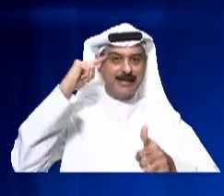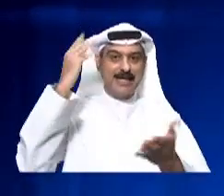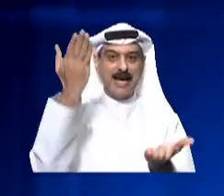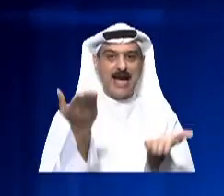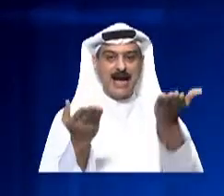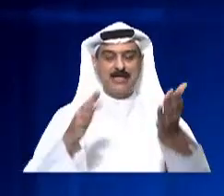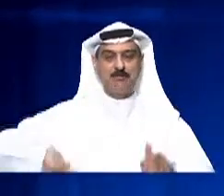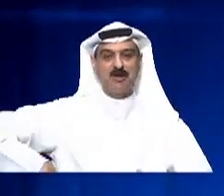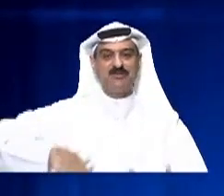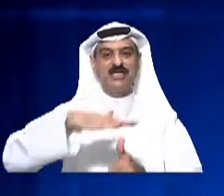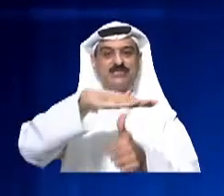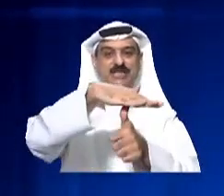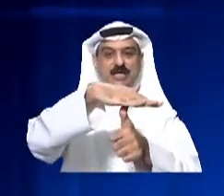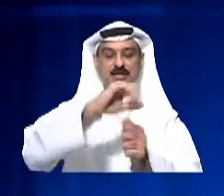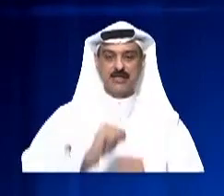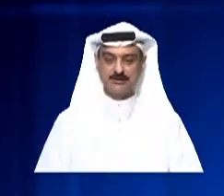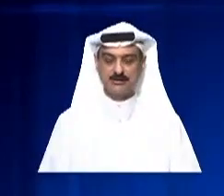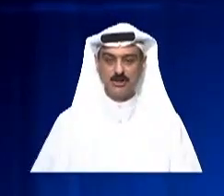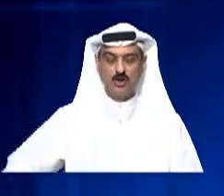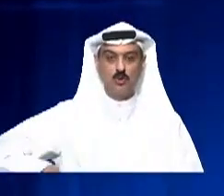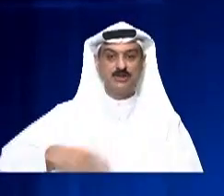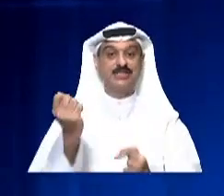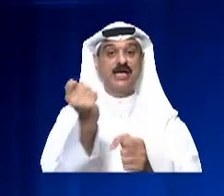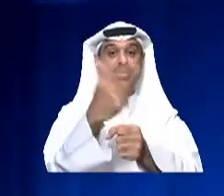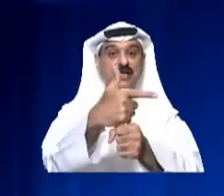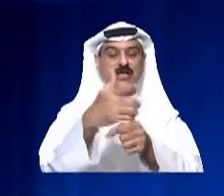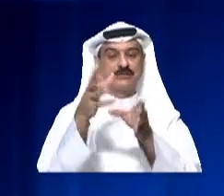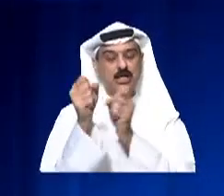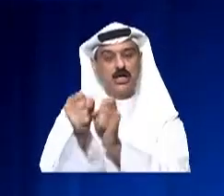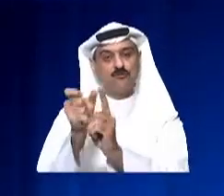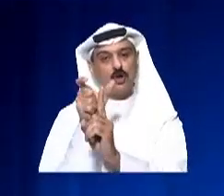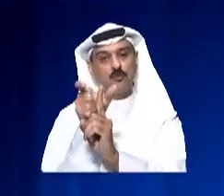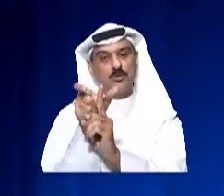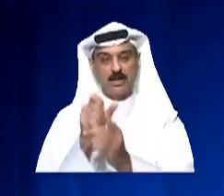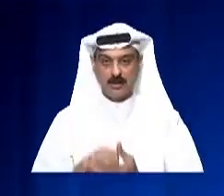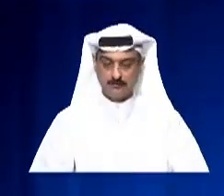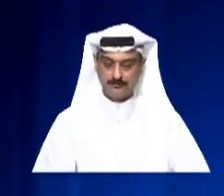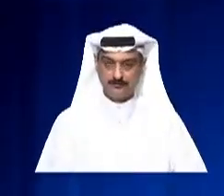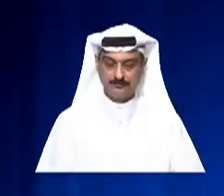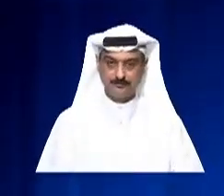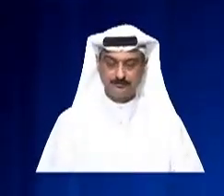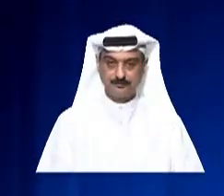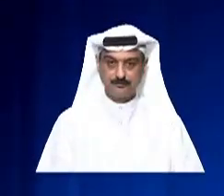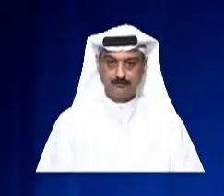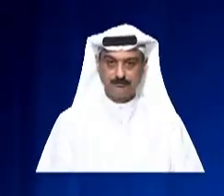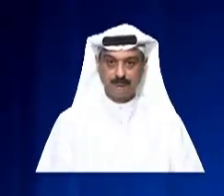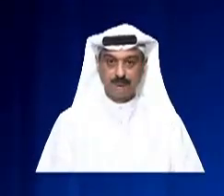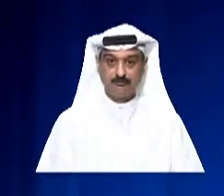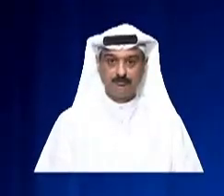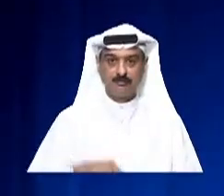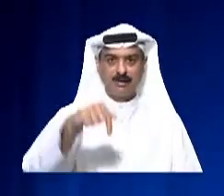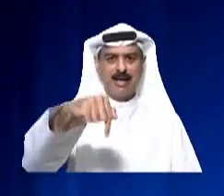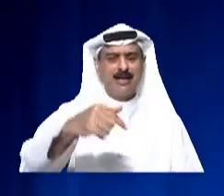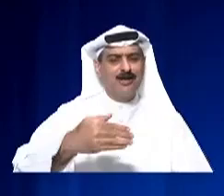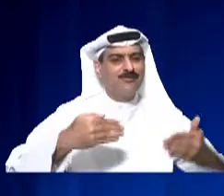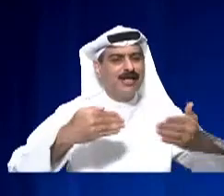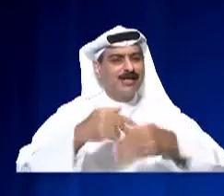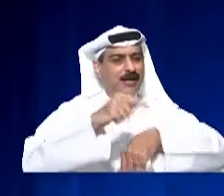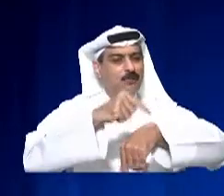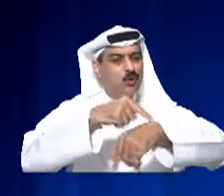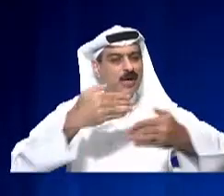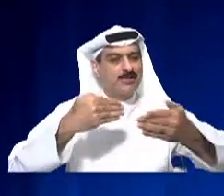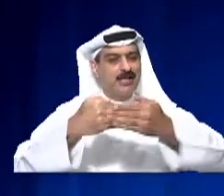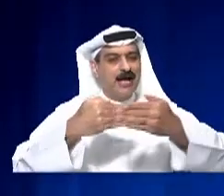السمو الأمير وسمو ولي العهد حفظهم الله ورعاهما. وبمناسبة قرب حلول عيد الأضحى